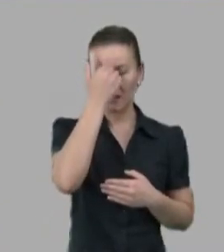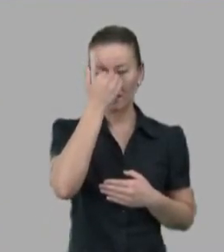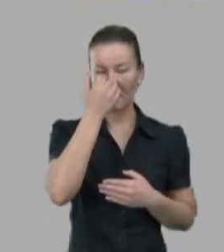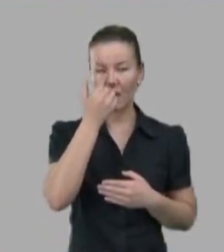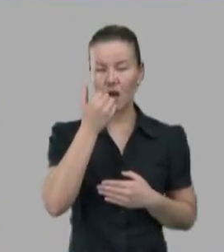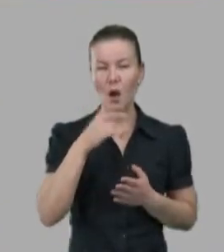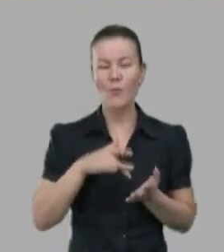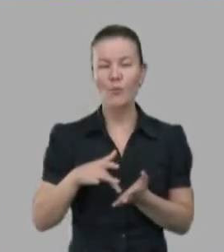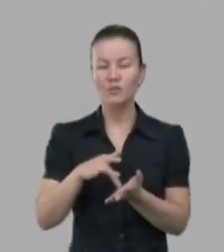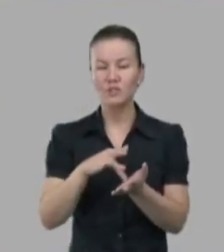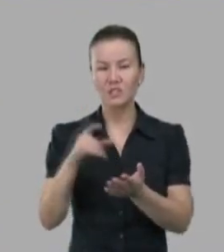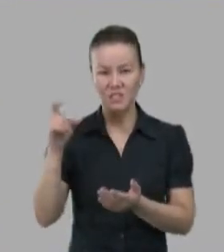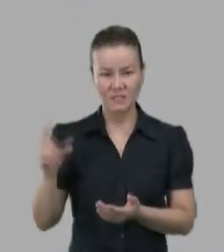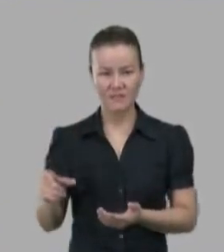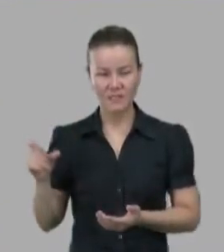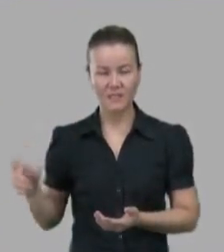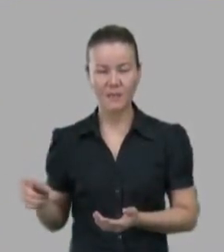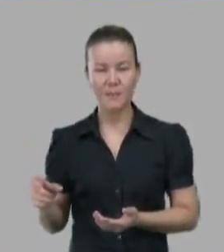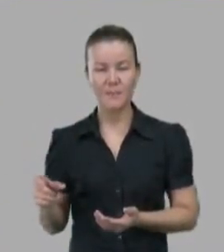благодаря путешественникам,